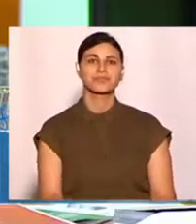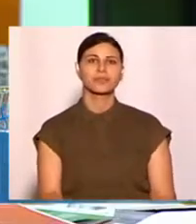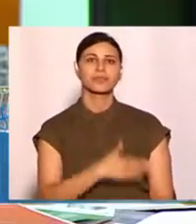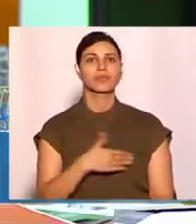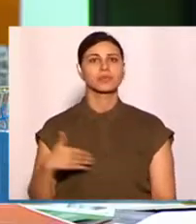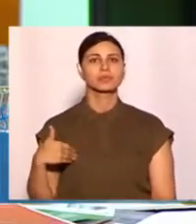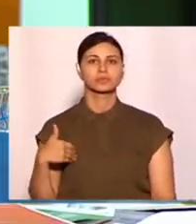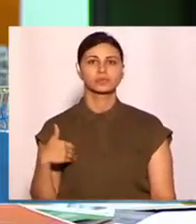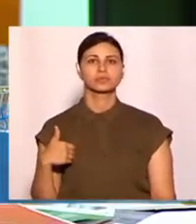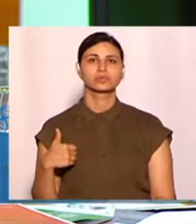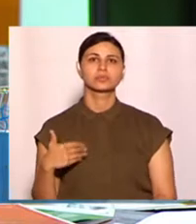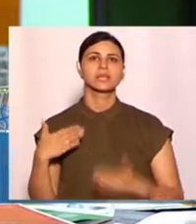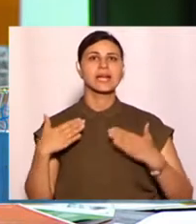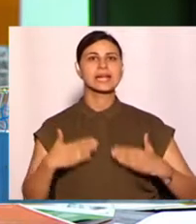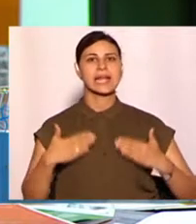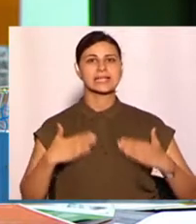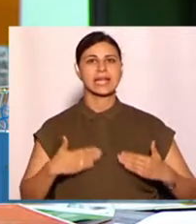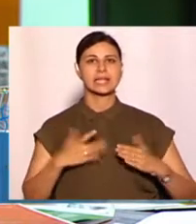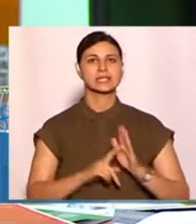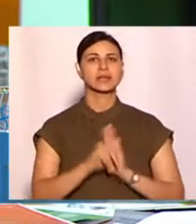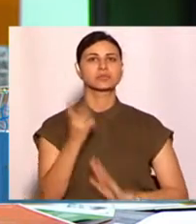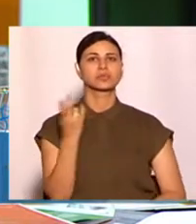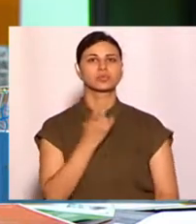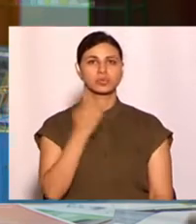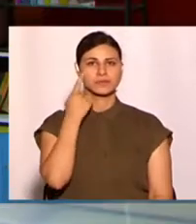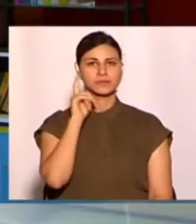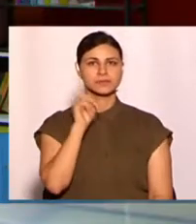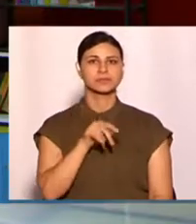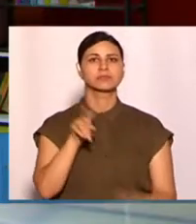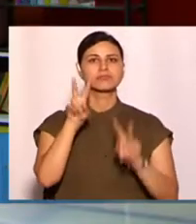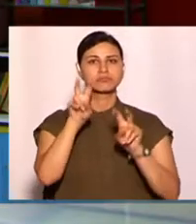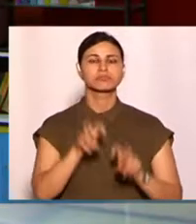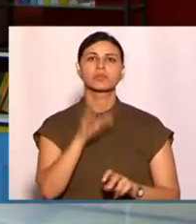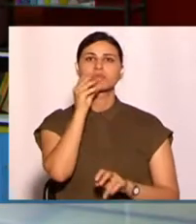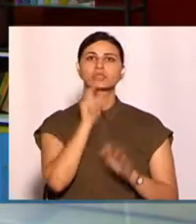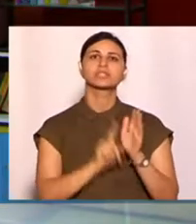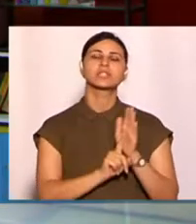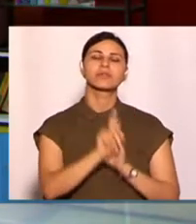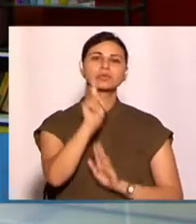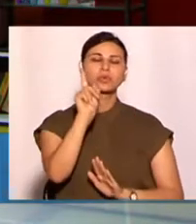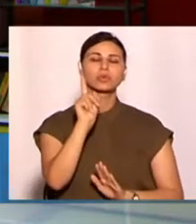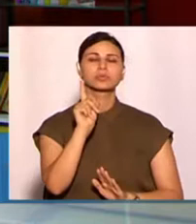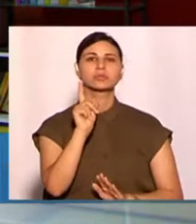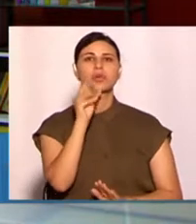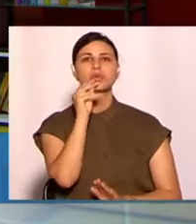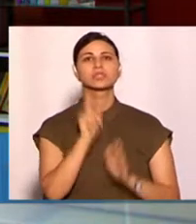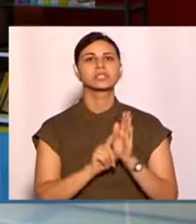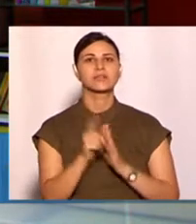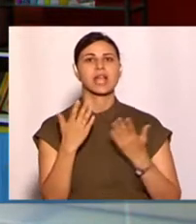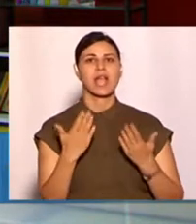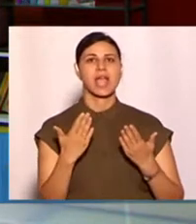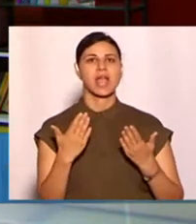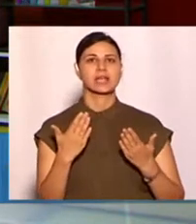სარძევე ჯირკვლის რენტგენოლოგიური კვლევა, ანუ მამოგრაფია, როდის დავიწყოთ რენტგენის გადაღება, როდის დავიწყოთ მანუალურად